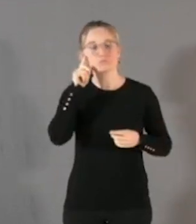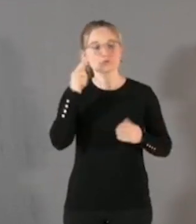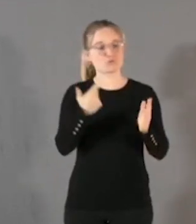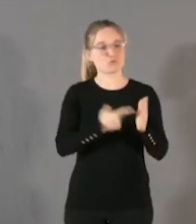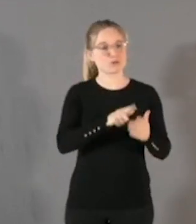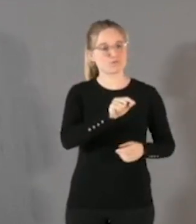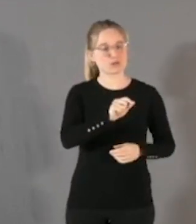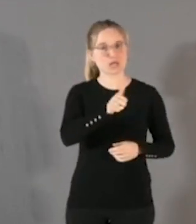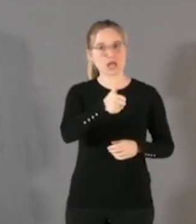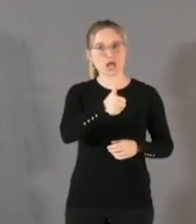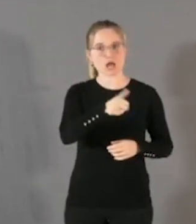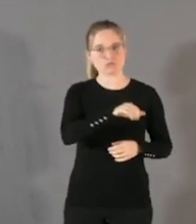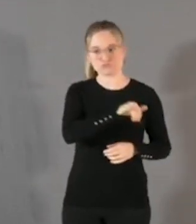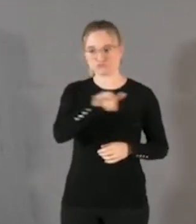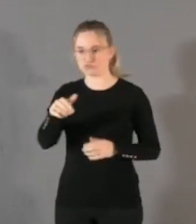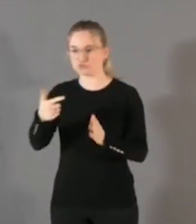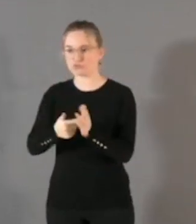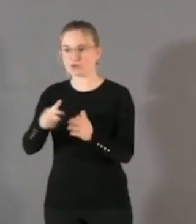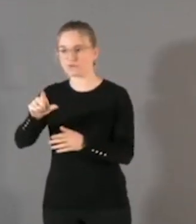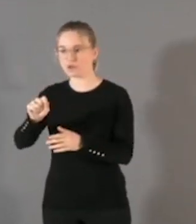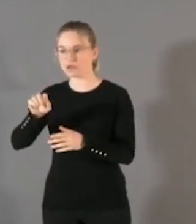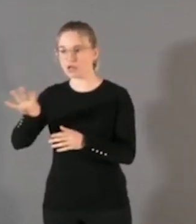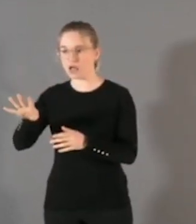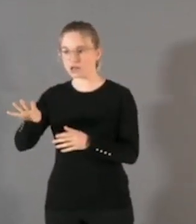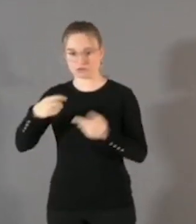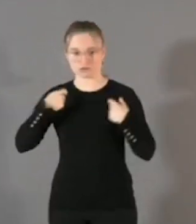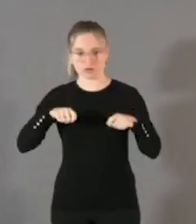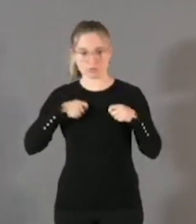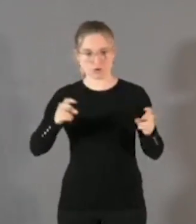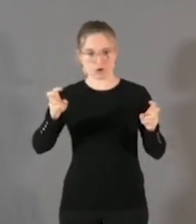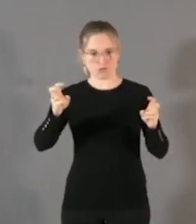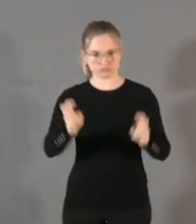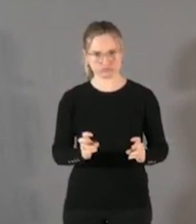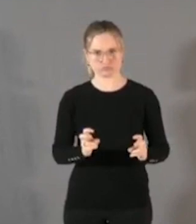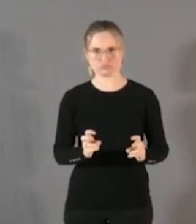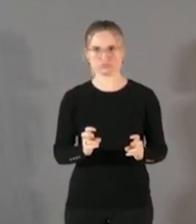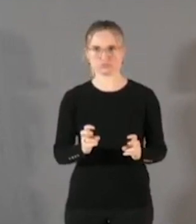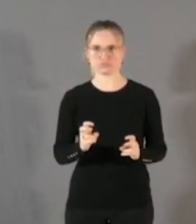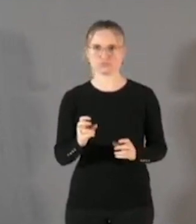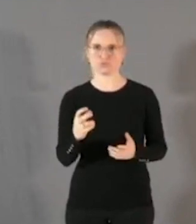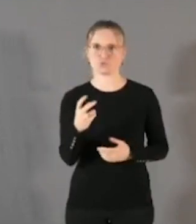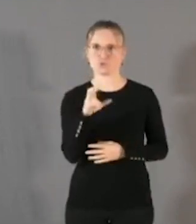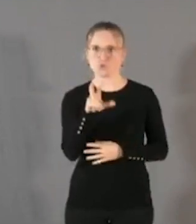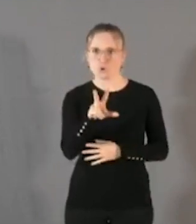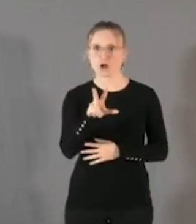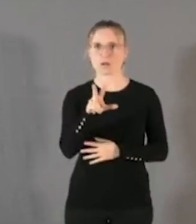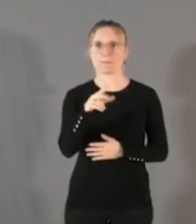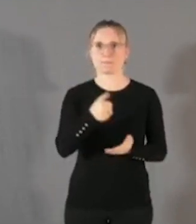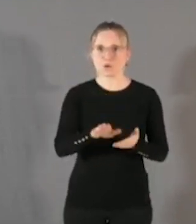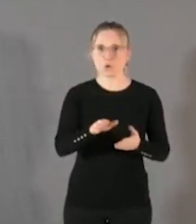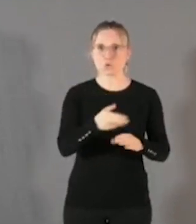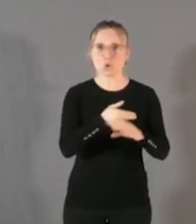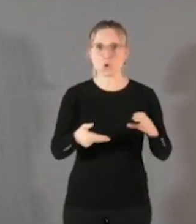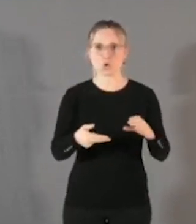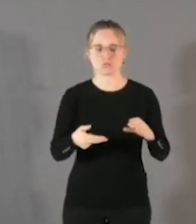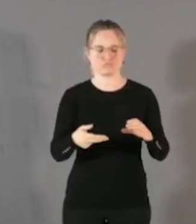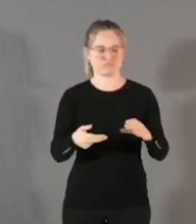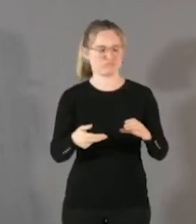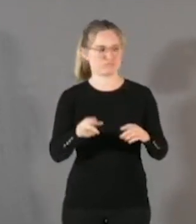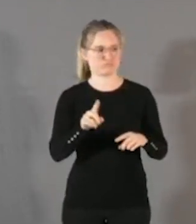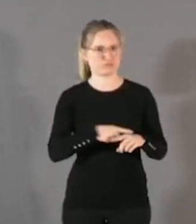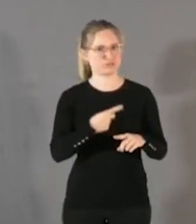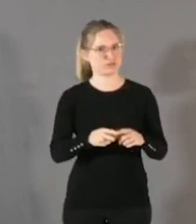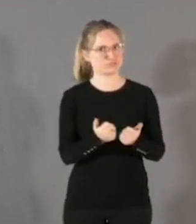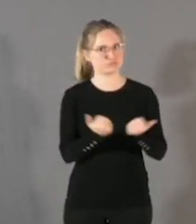diminué de 3 700 000 euros. Alors que vous ne faites que ça, que de la com. C'est votre ligne,